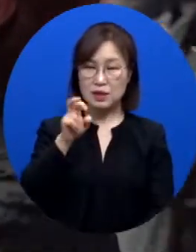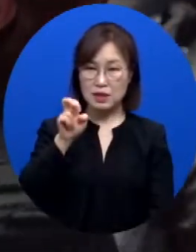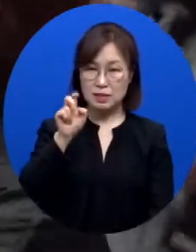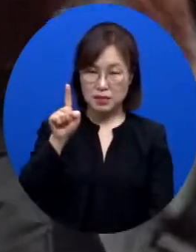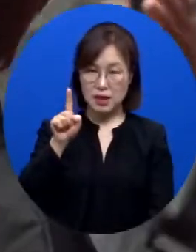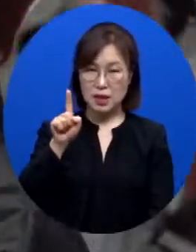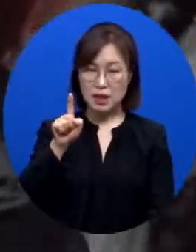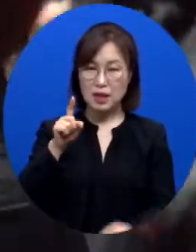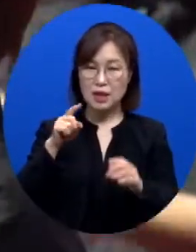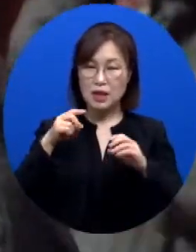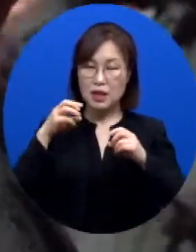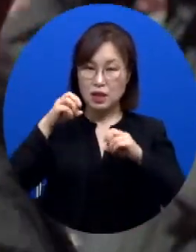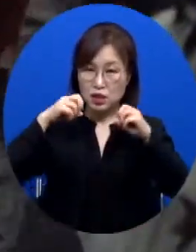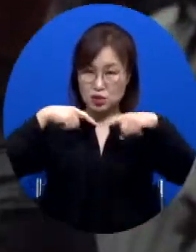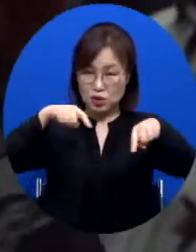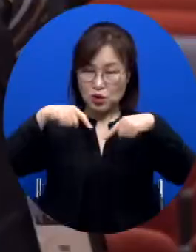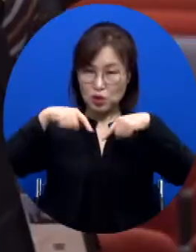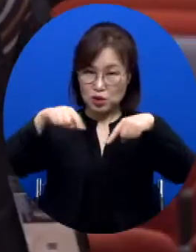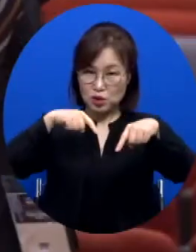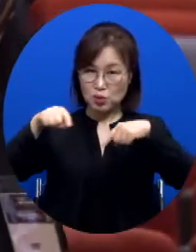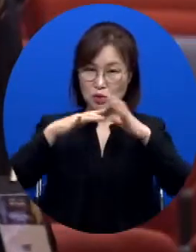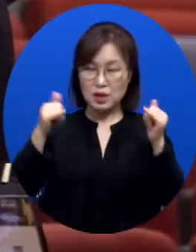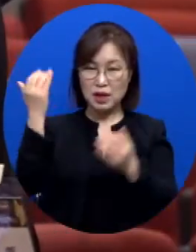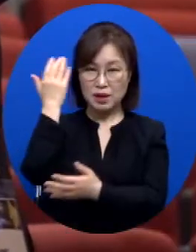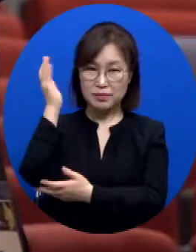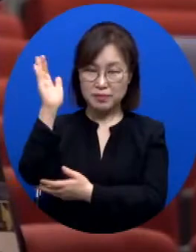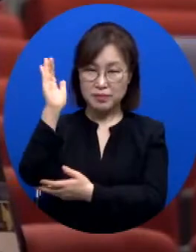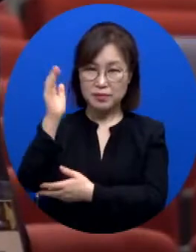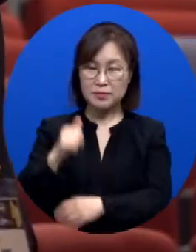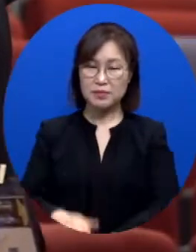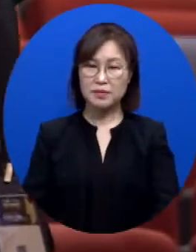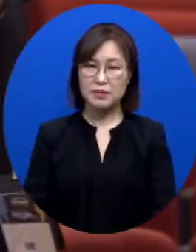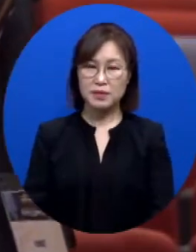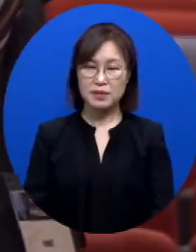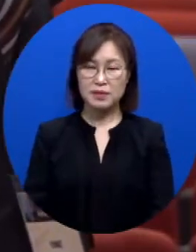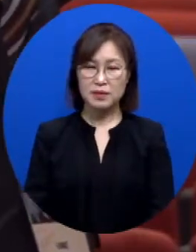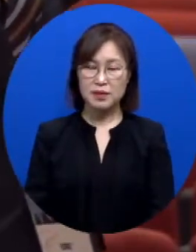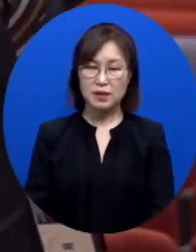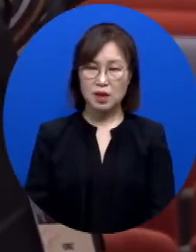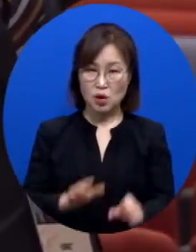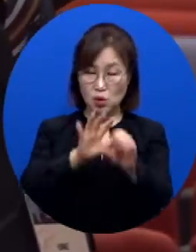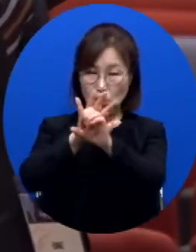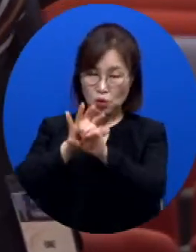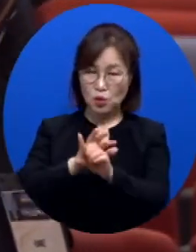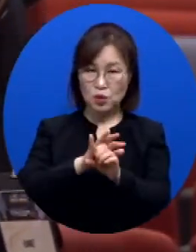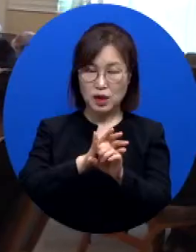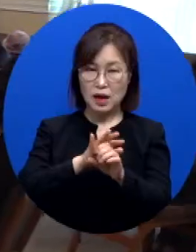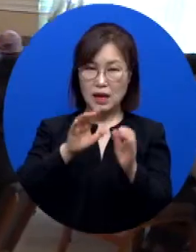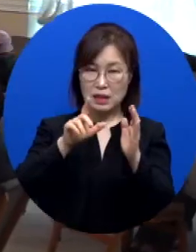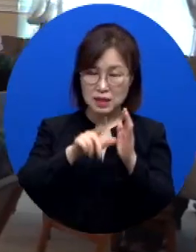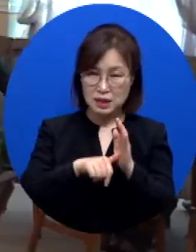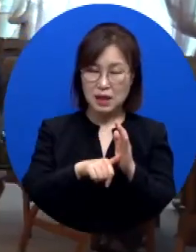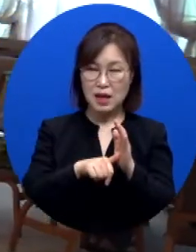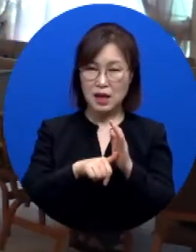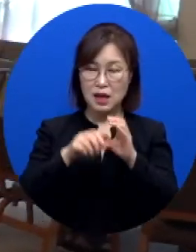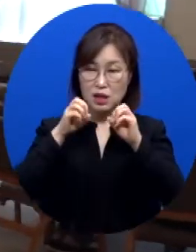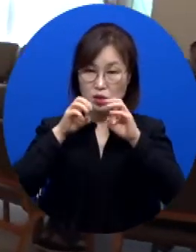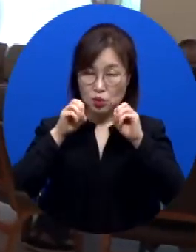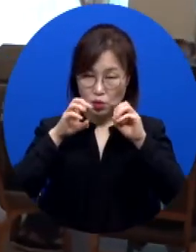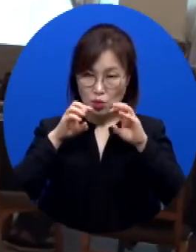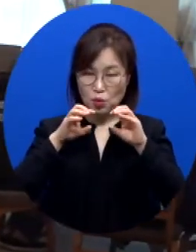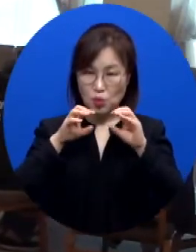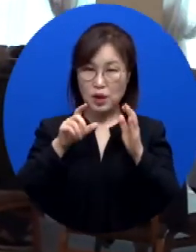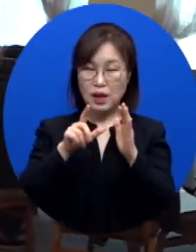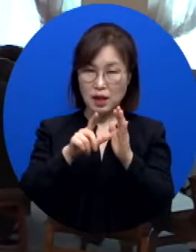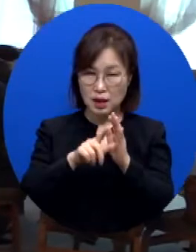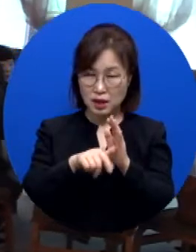국제 선교 지도자 포럼을 개최했습니다. 이번 포럼은 포스트 코비드 시대의 디아스포라 선교를 주제로